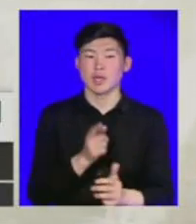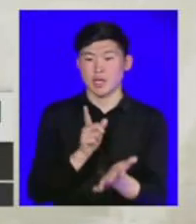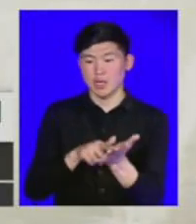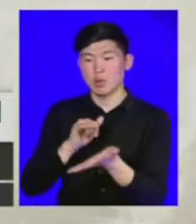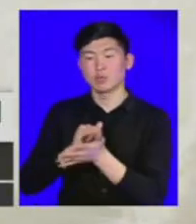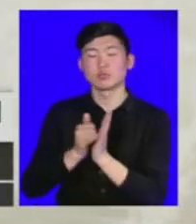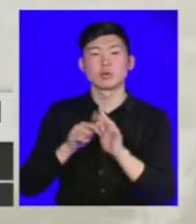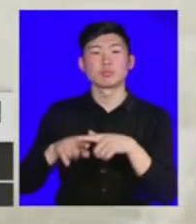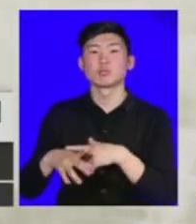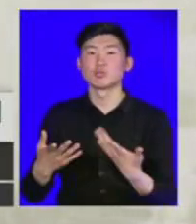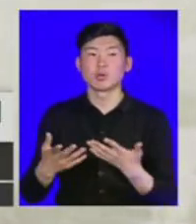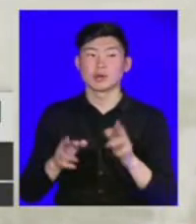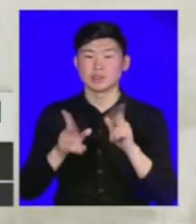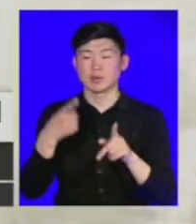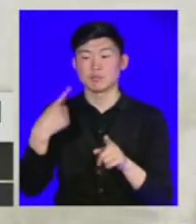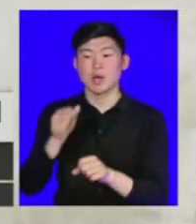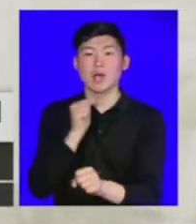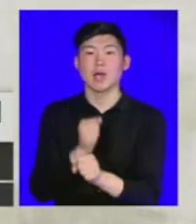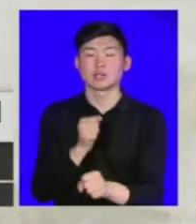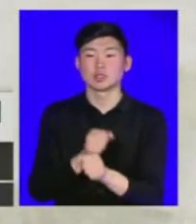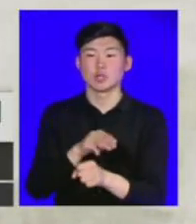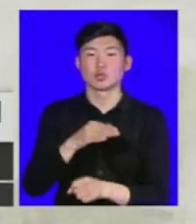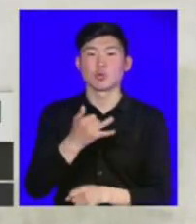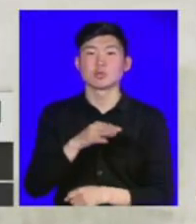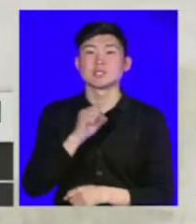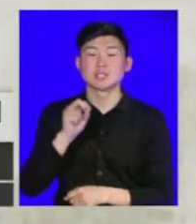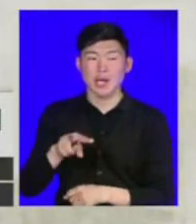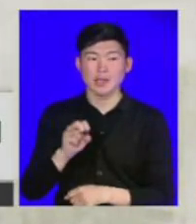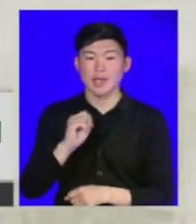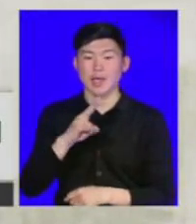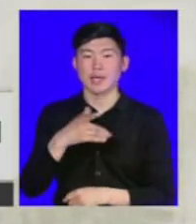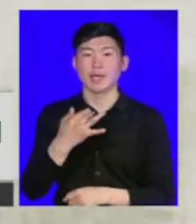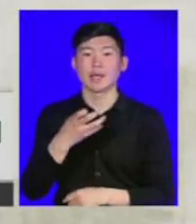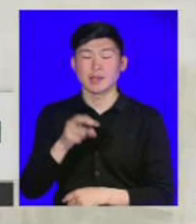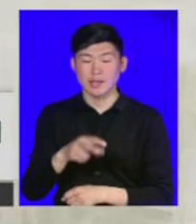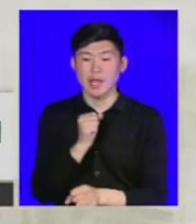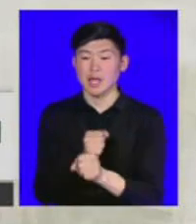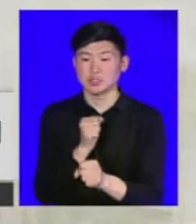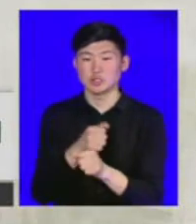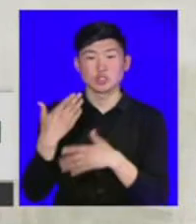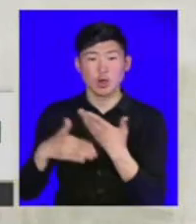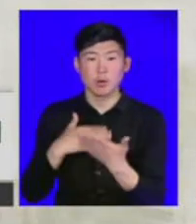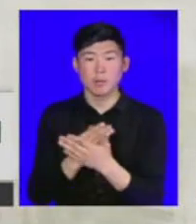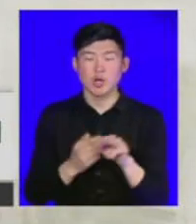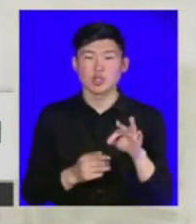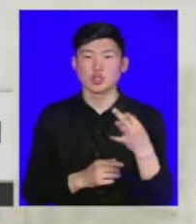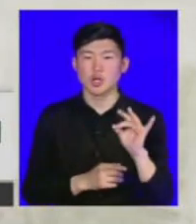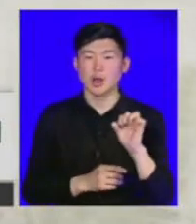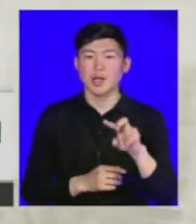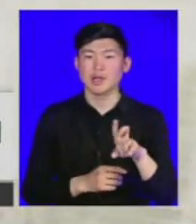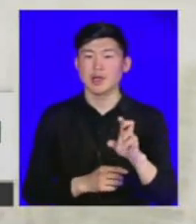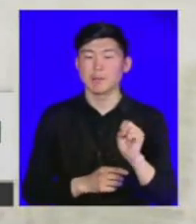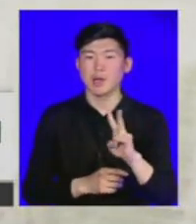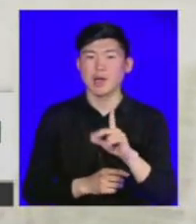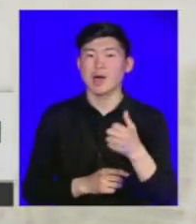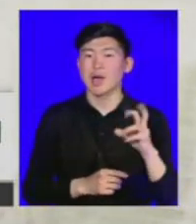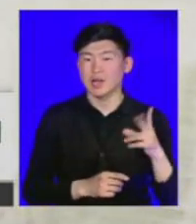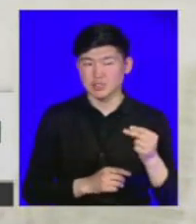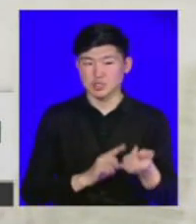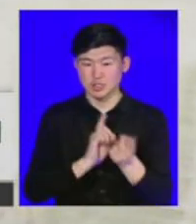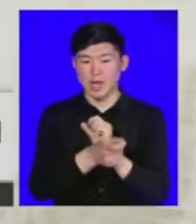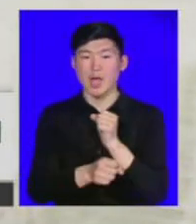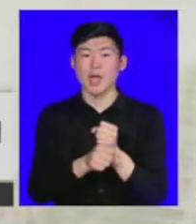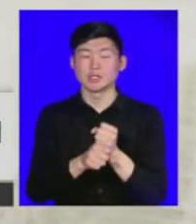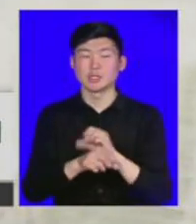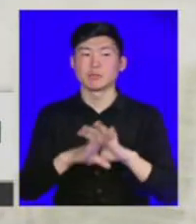нь бол яг тухайн албан тушаалын ангилал зэрэглэлд ажиллаж байгаа төрийн албаа хаагч шилжээ ажиллах буюу сэлгээ ажиллах